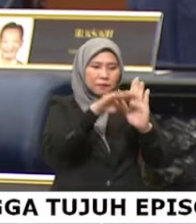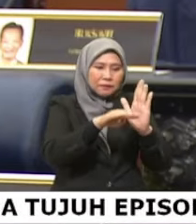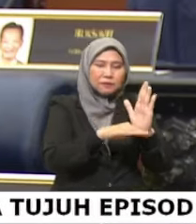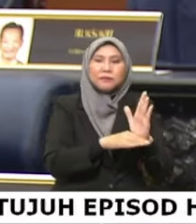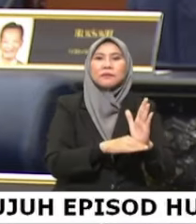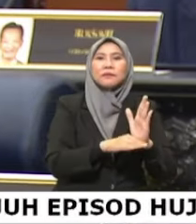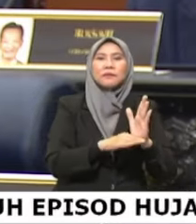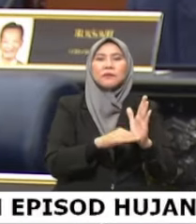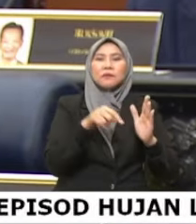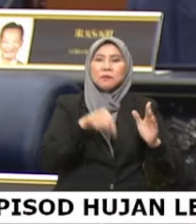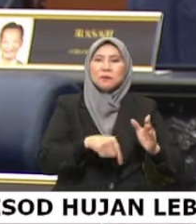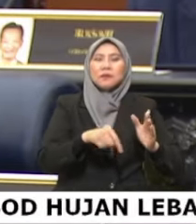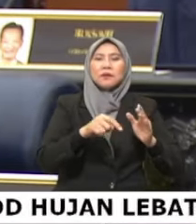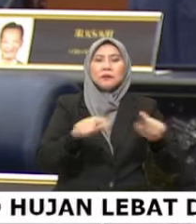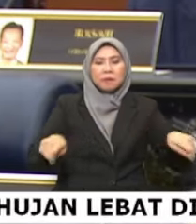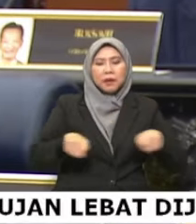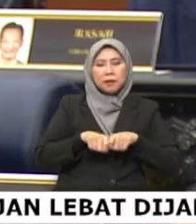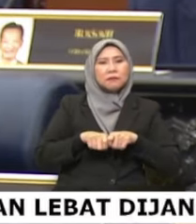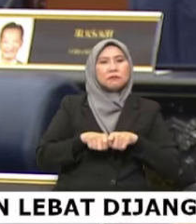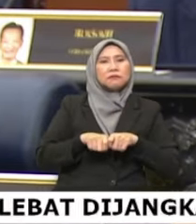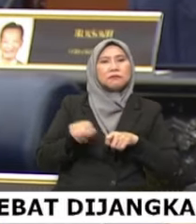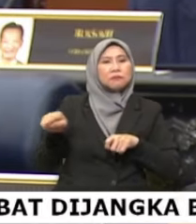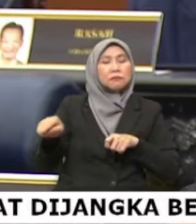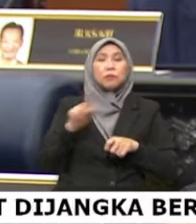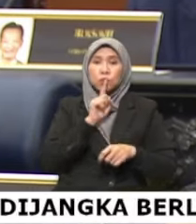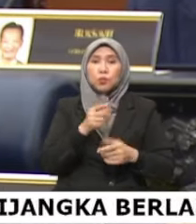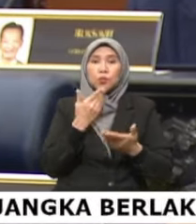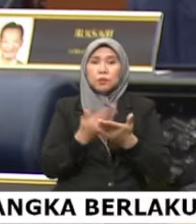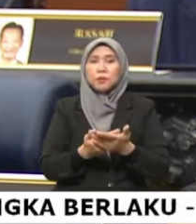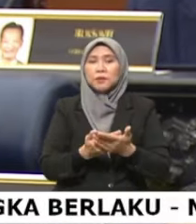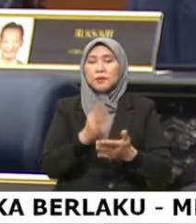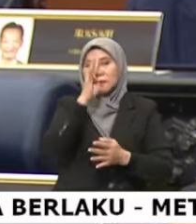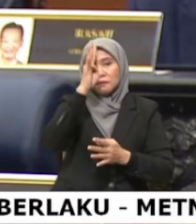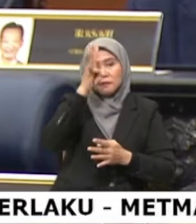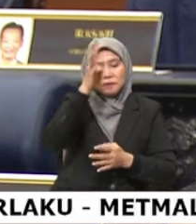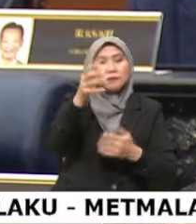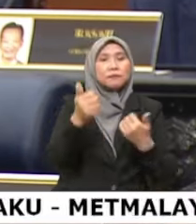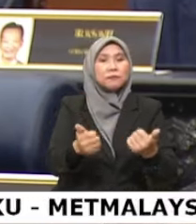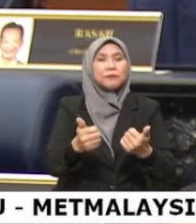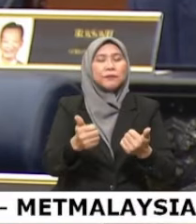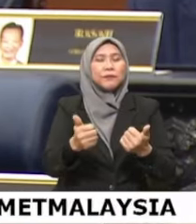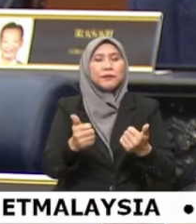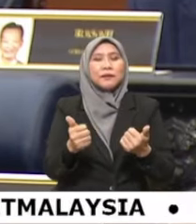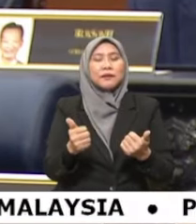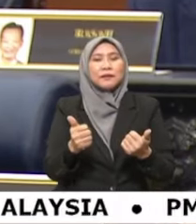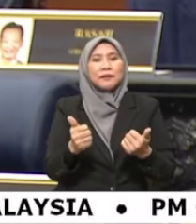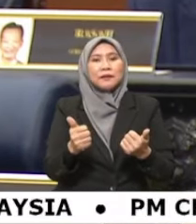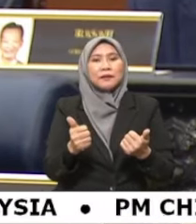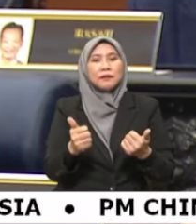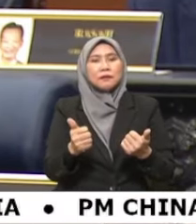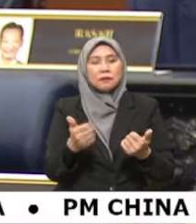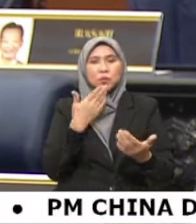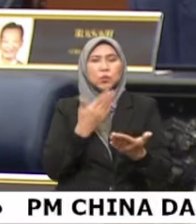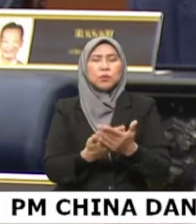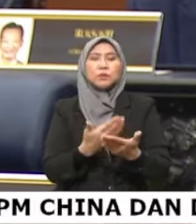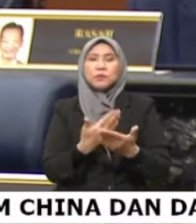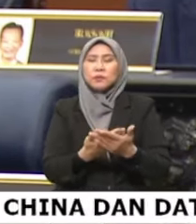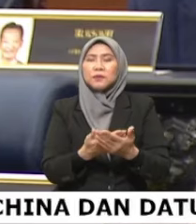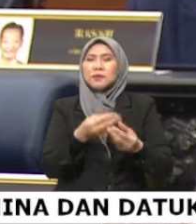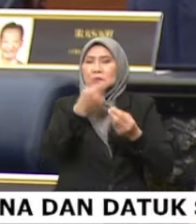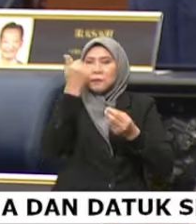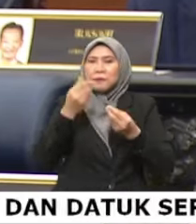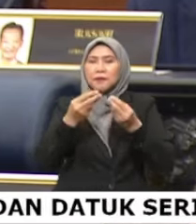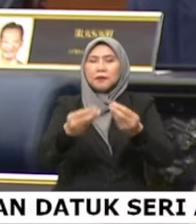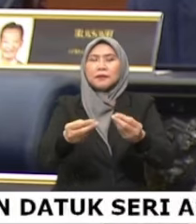satu strategi yang saya nampak sangat kreatif dan juga sangat, saya rasa sangat high impact lah. Memberi